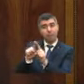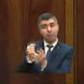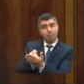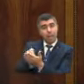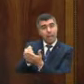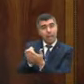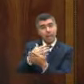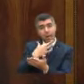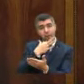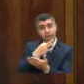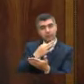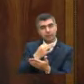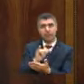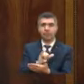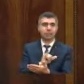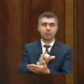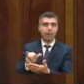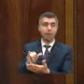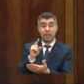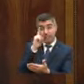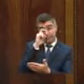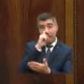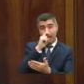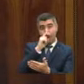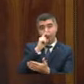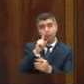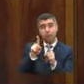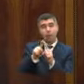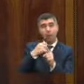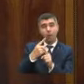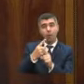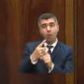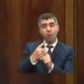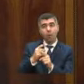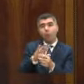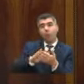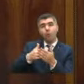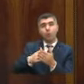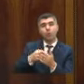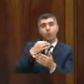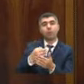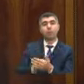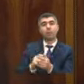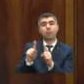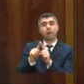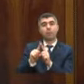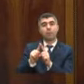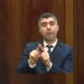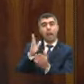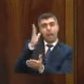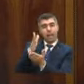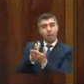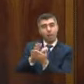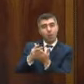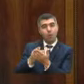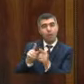إدراكه، ولكن الأصعب والجلل هو حكم التاريخ، ذلك أن التاريخ يحكم على